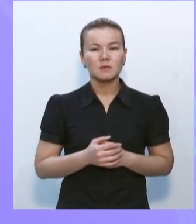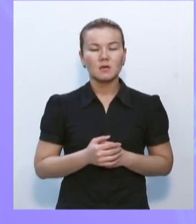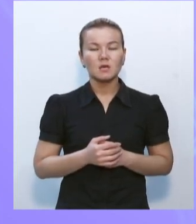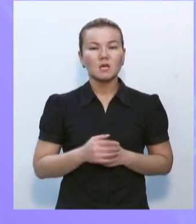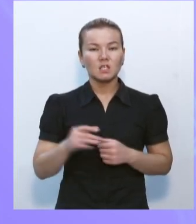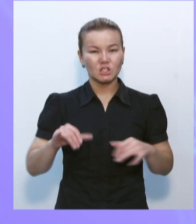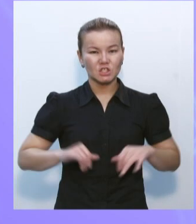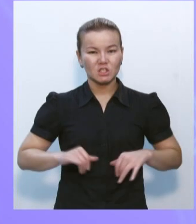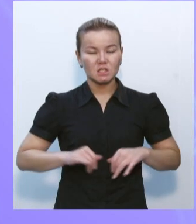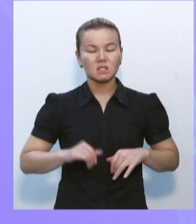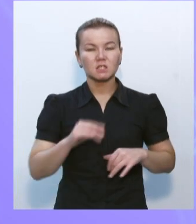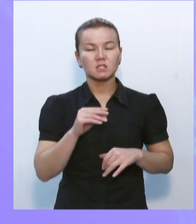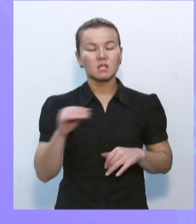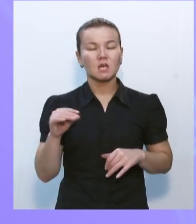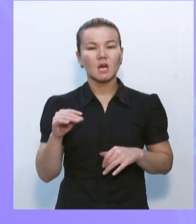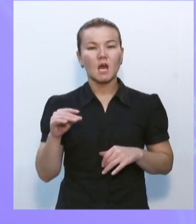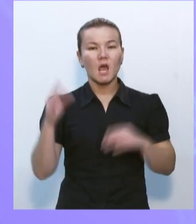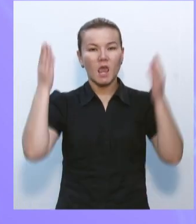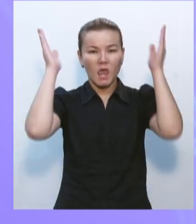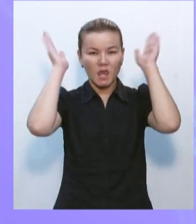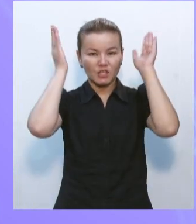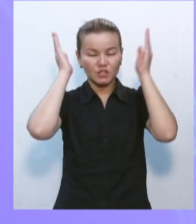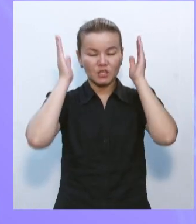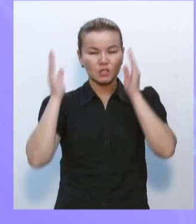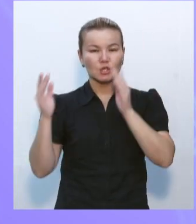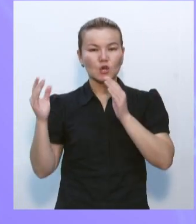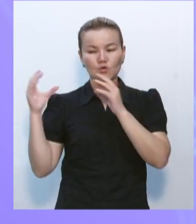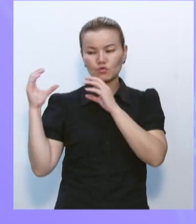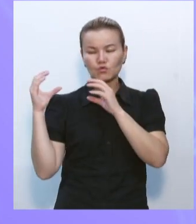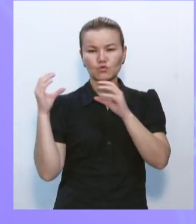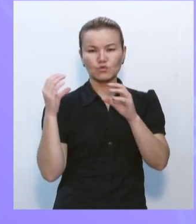Жылкы жана эшек жүк ташыйт.